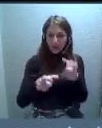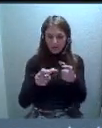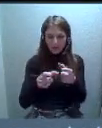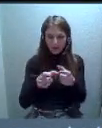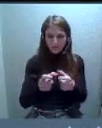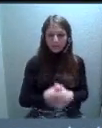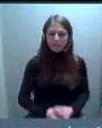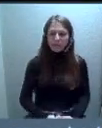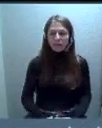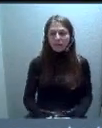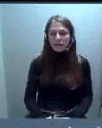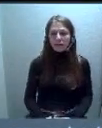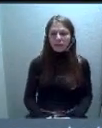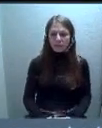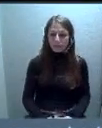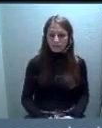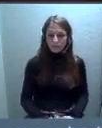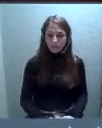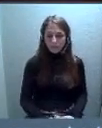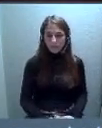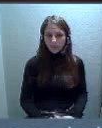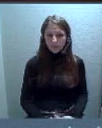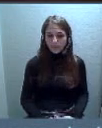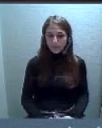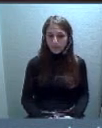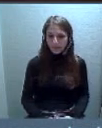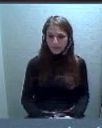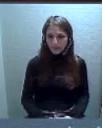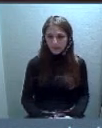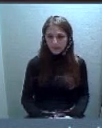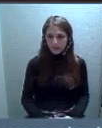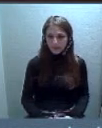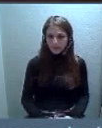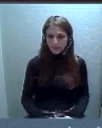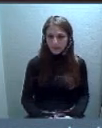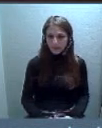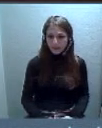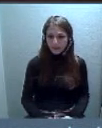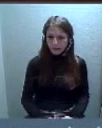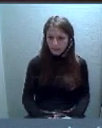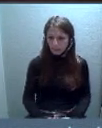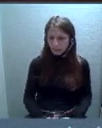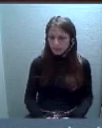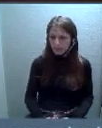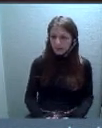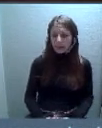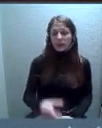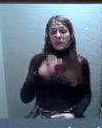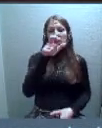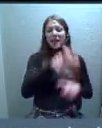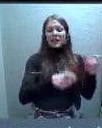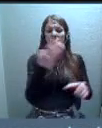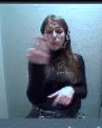sûr, pour les personnes à besoins spécifiques elles-mêmes, mais aussi pour les autres qui, justement, côtoient la différence,